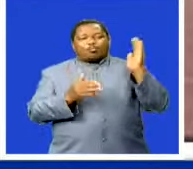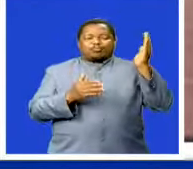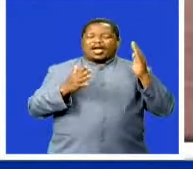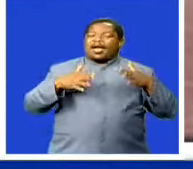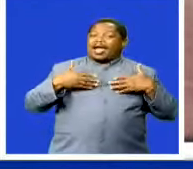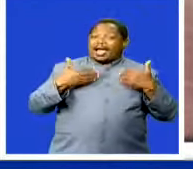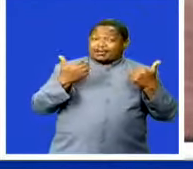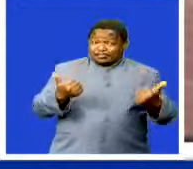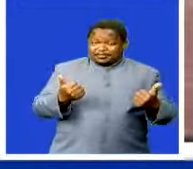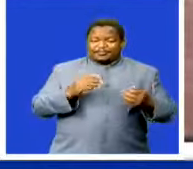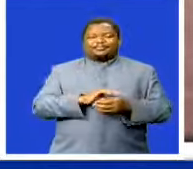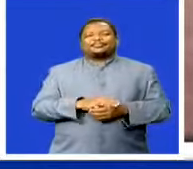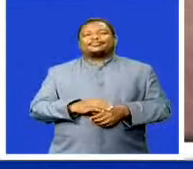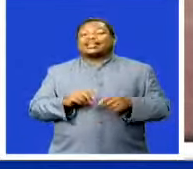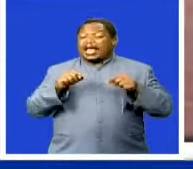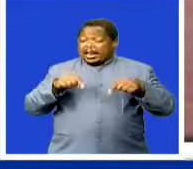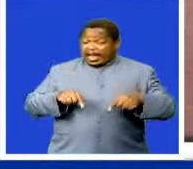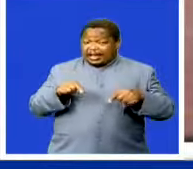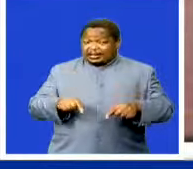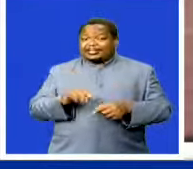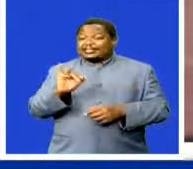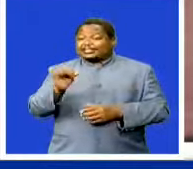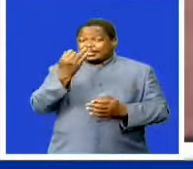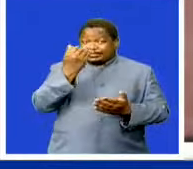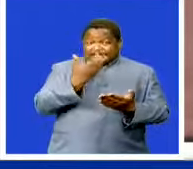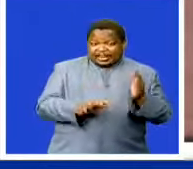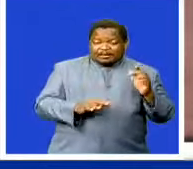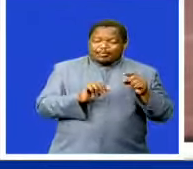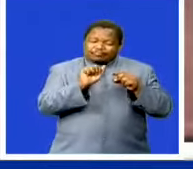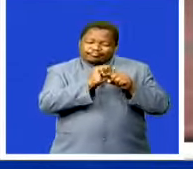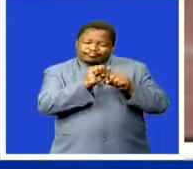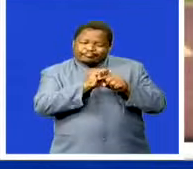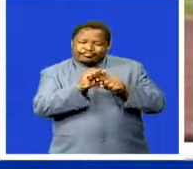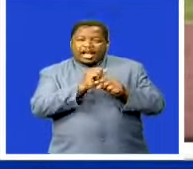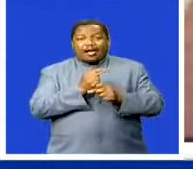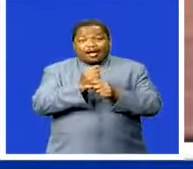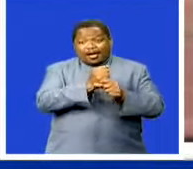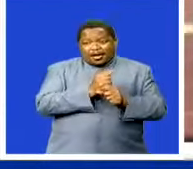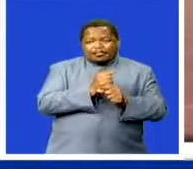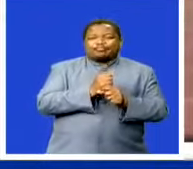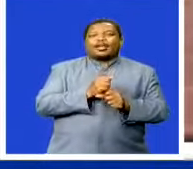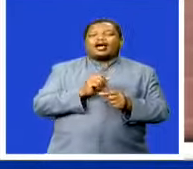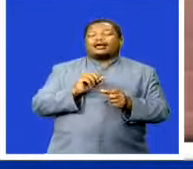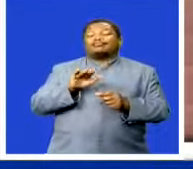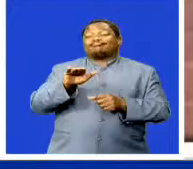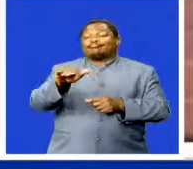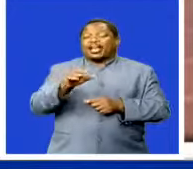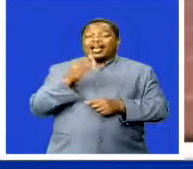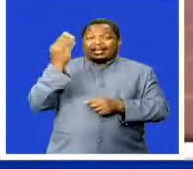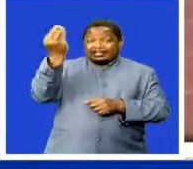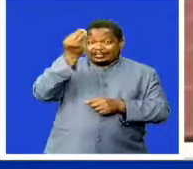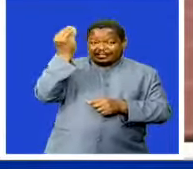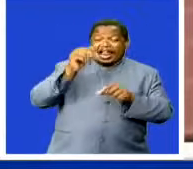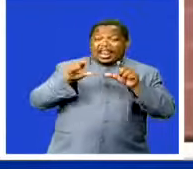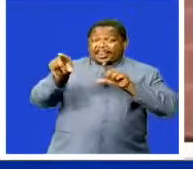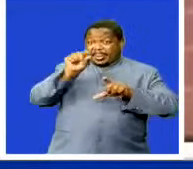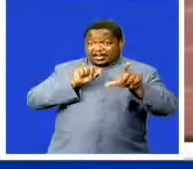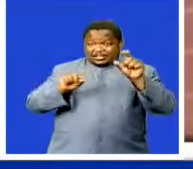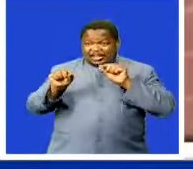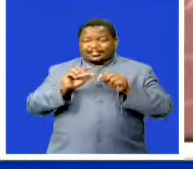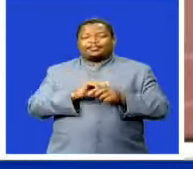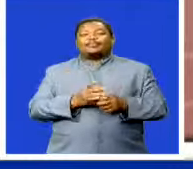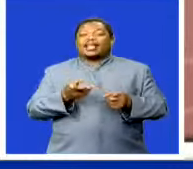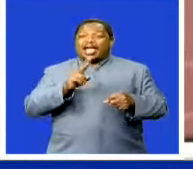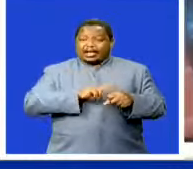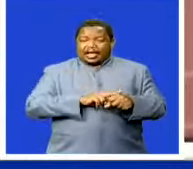Lomuhla tingijimi tiphinze tangena lomunye ke futhi umcuthulwane wekulungiselela iManational Championships kanti ke kuphindwe kwakhethwa labo labatawungenela